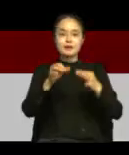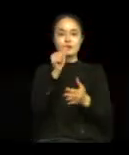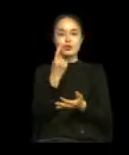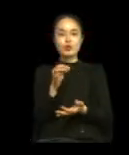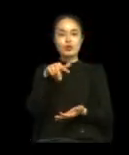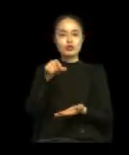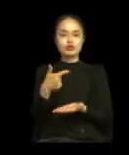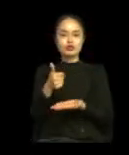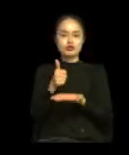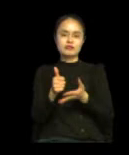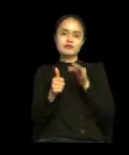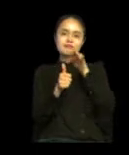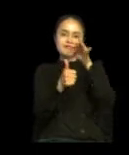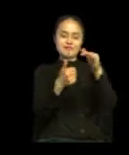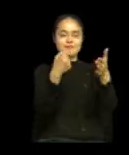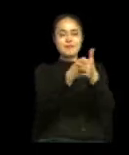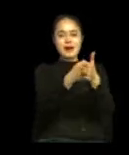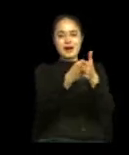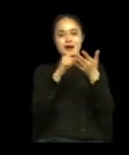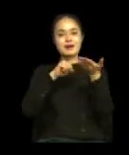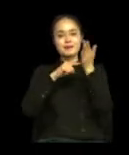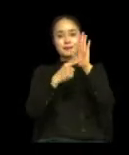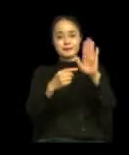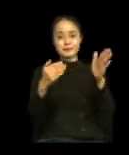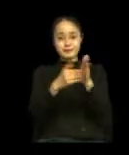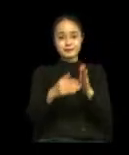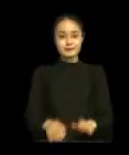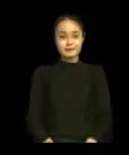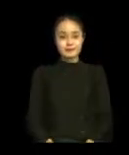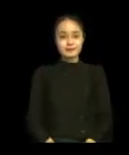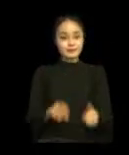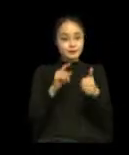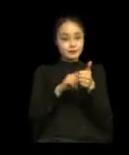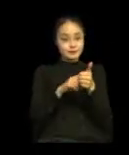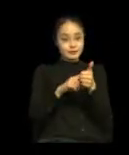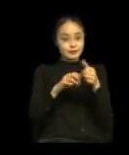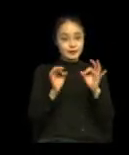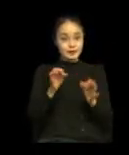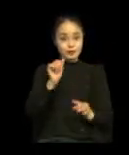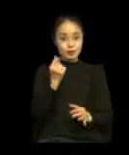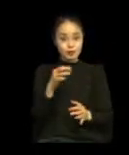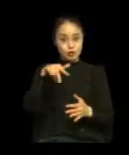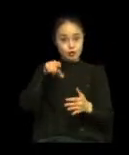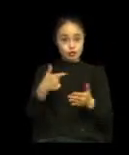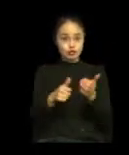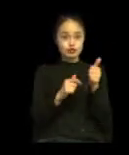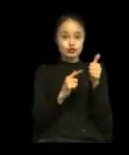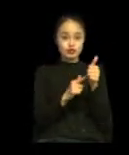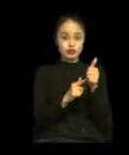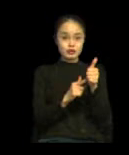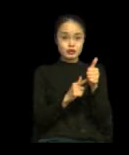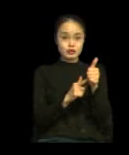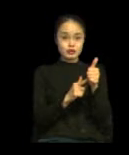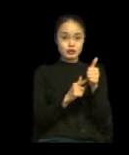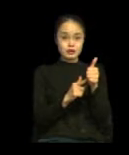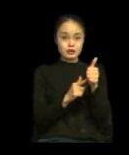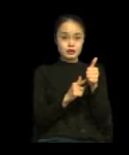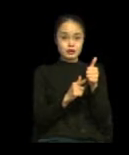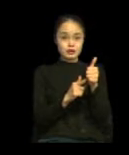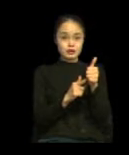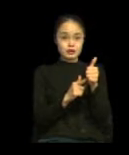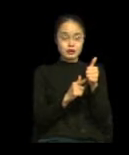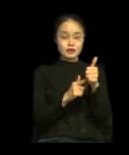단수 추천했다고 밝혔습니다. 김홍준 후보는 현재 박주선 국회 부의장의 특보를 맡고 있고 지난 18대